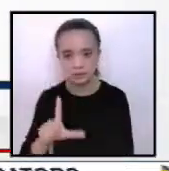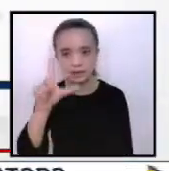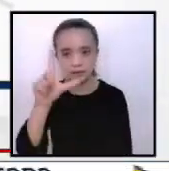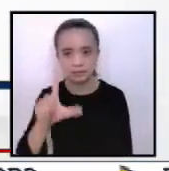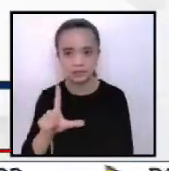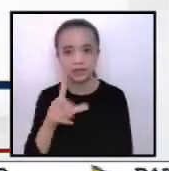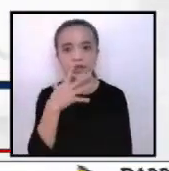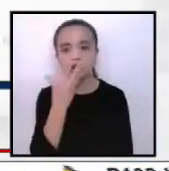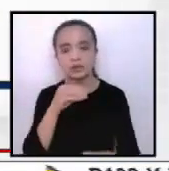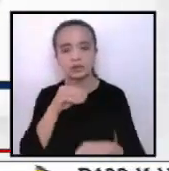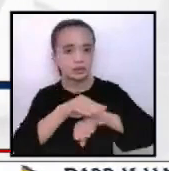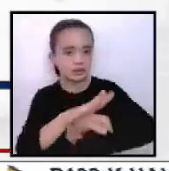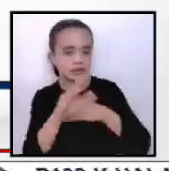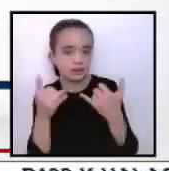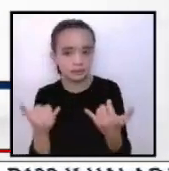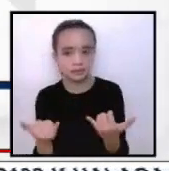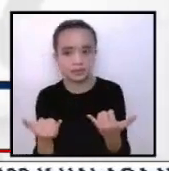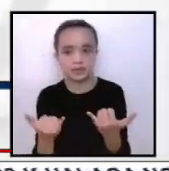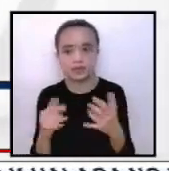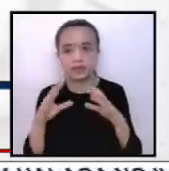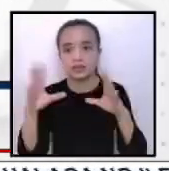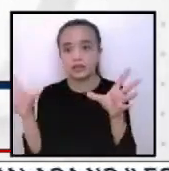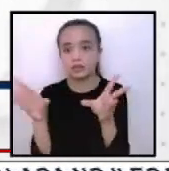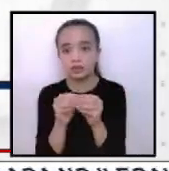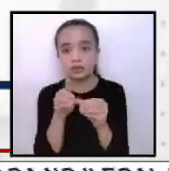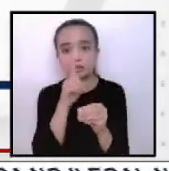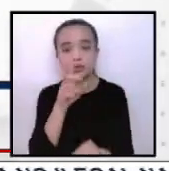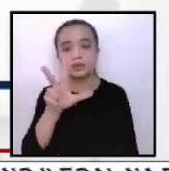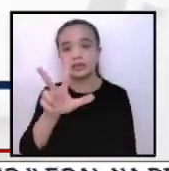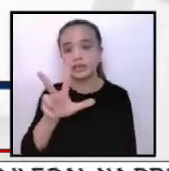taong ito. Sa kabuuan na sa